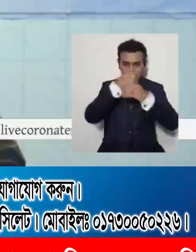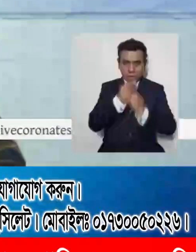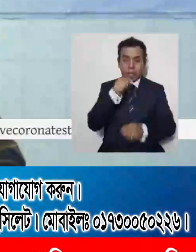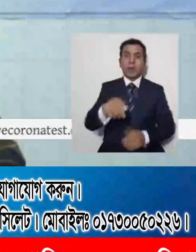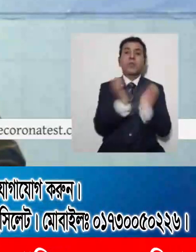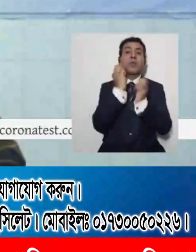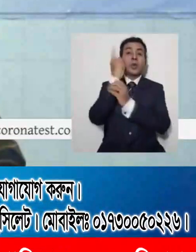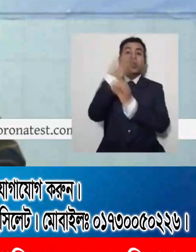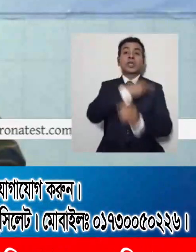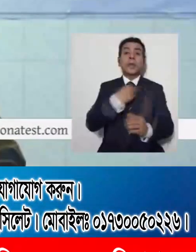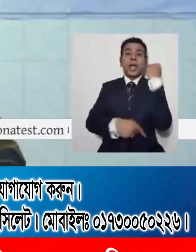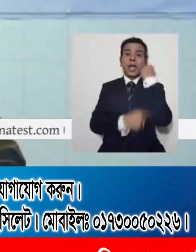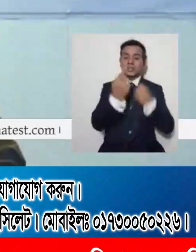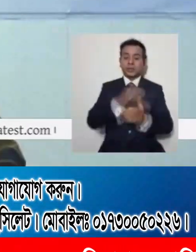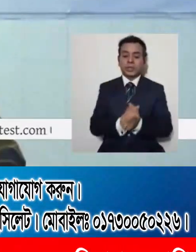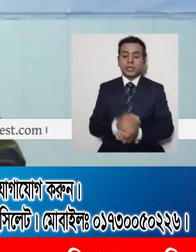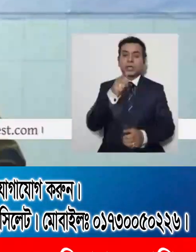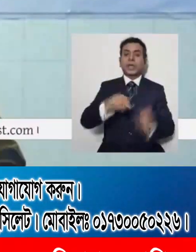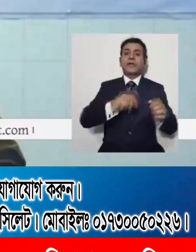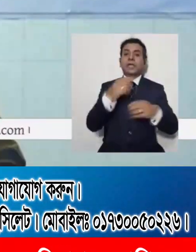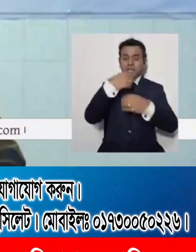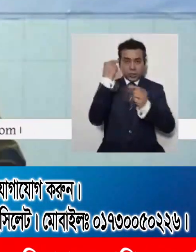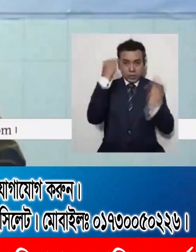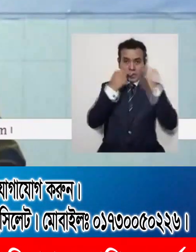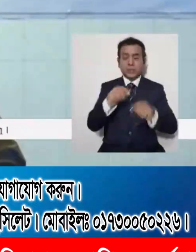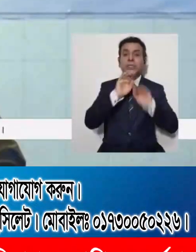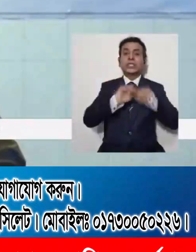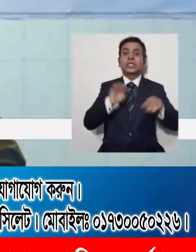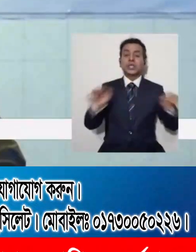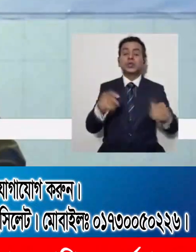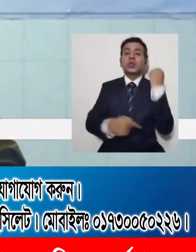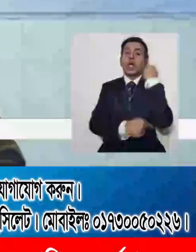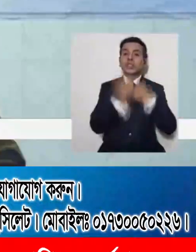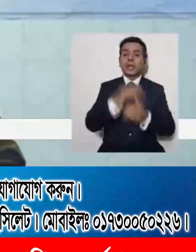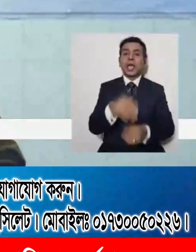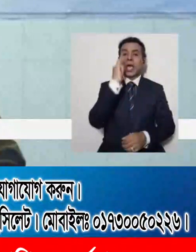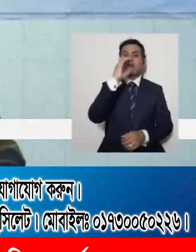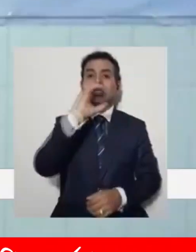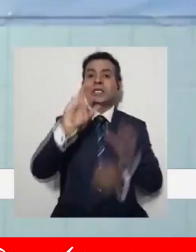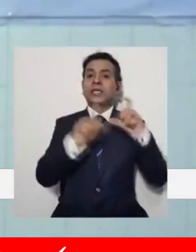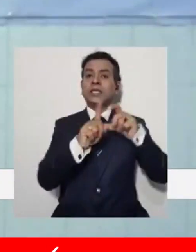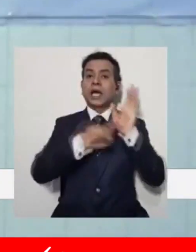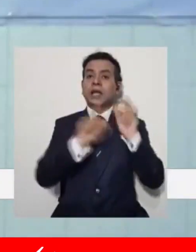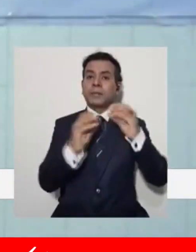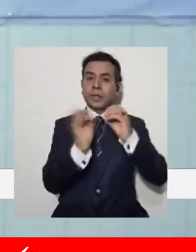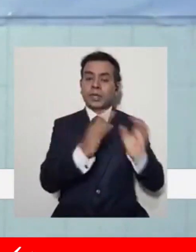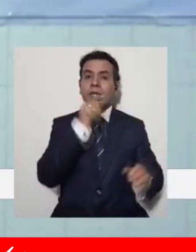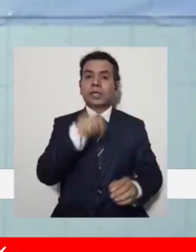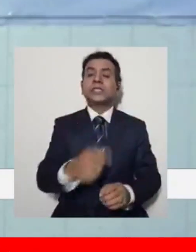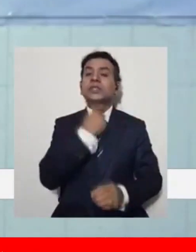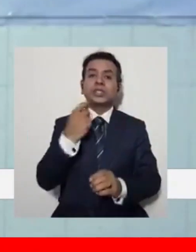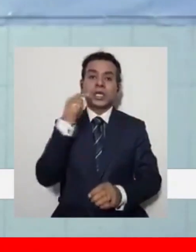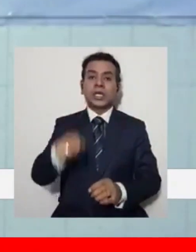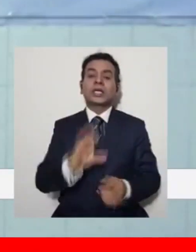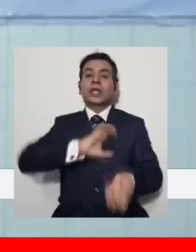অধিদপ্তরের অতিরিক্ত মহাপরিচালক অধ্যাপক ডাক্তার নাসিমা সুলতানা। তিনি জানান, করোনা ভাইরাস শনাক্তে গত 24 ঘন্টায় আরও